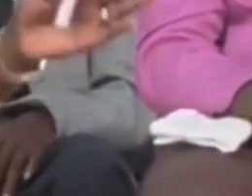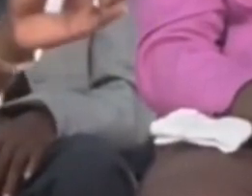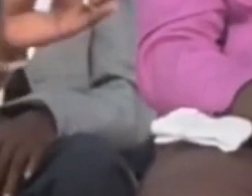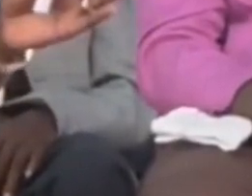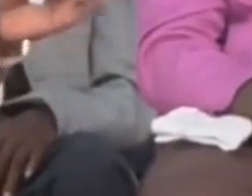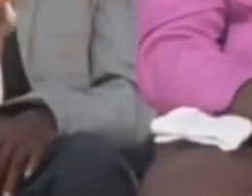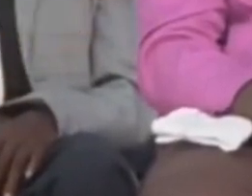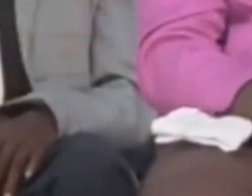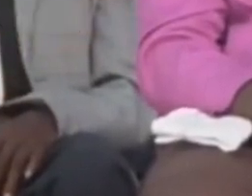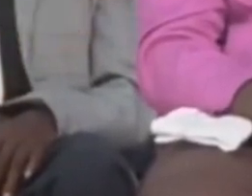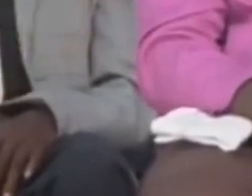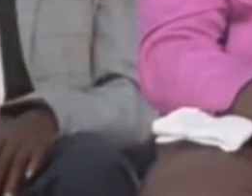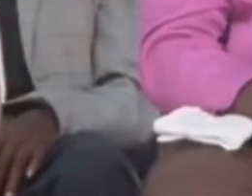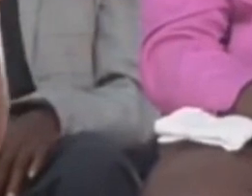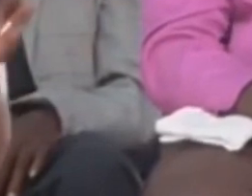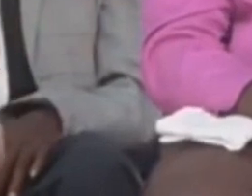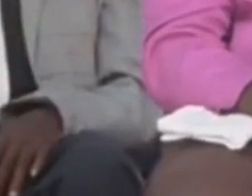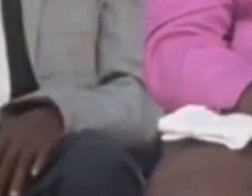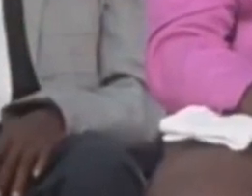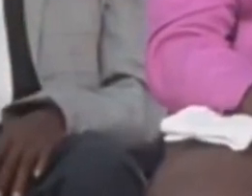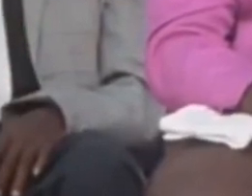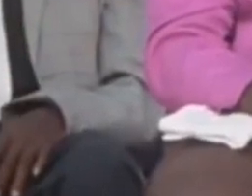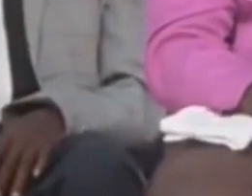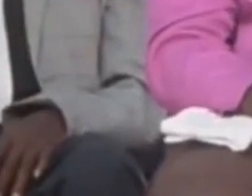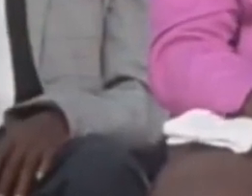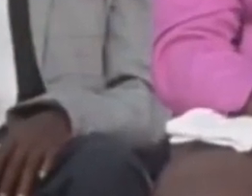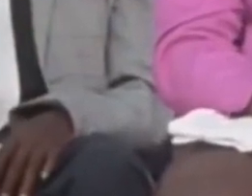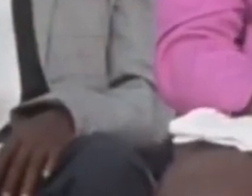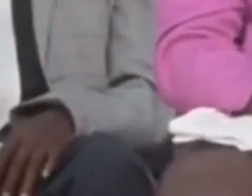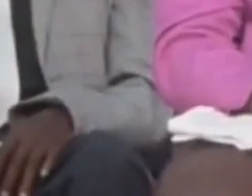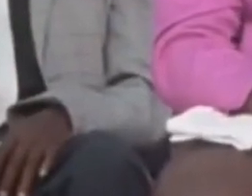We have agreed, and as I have said,